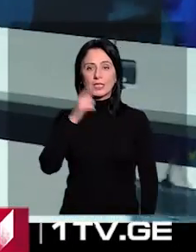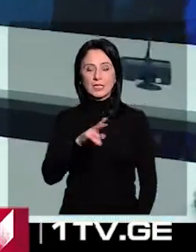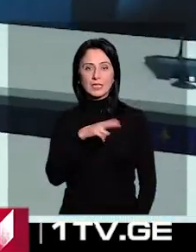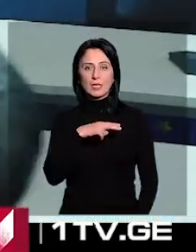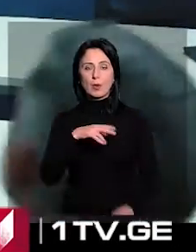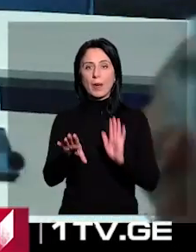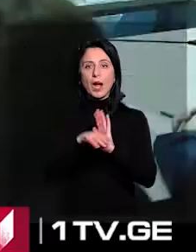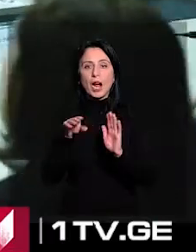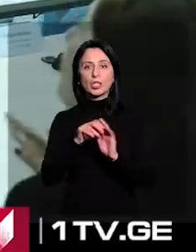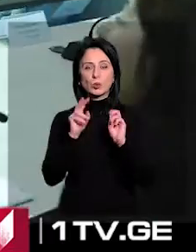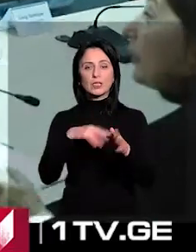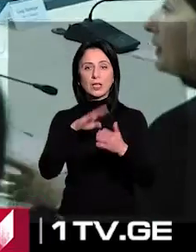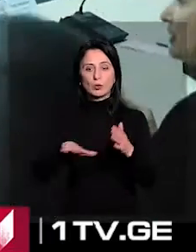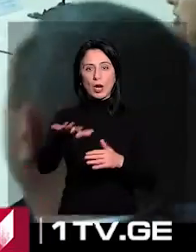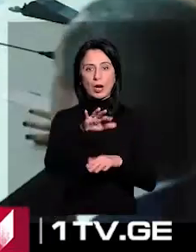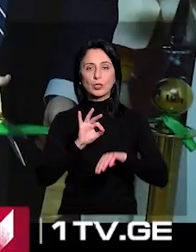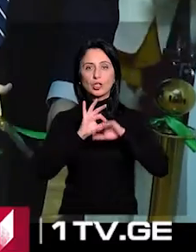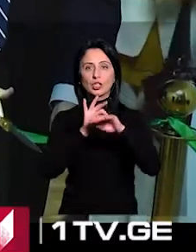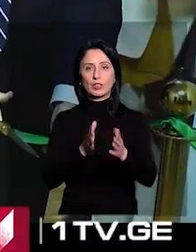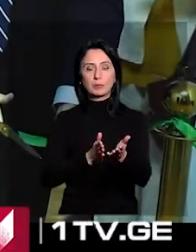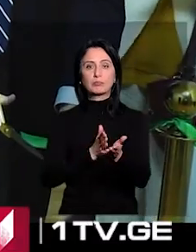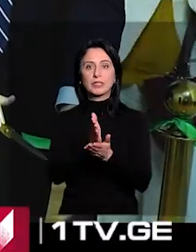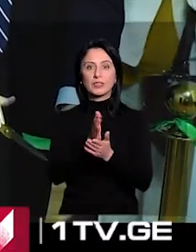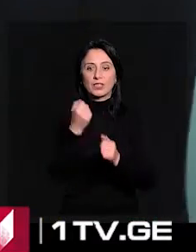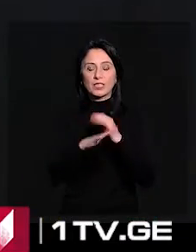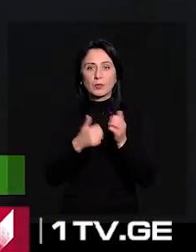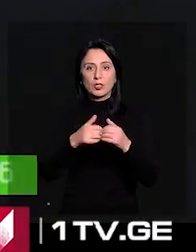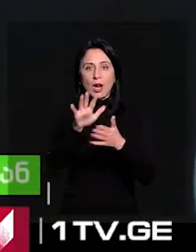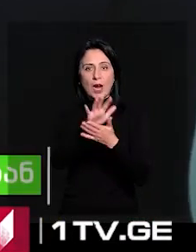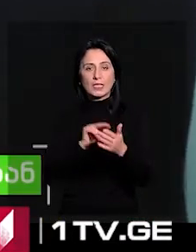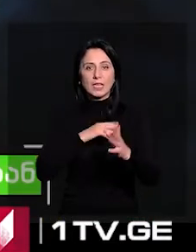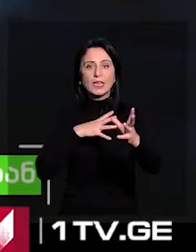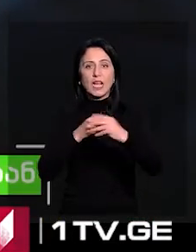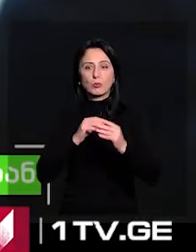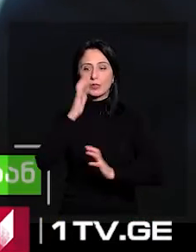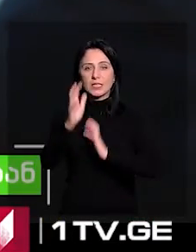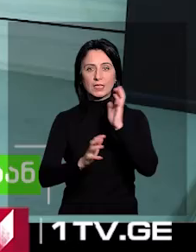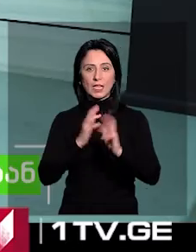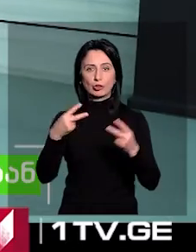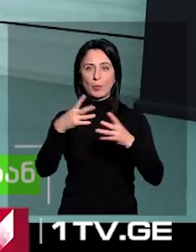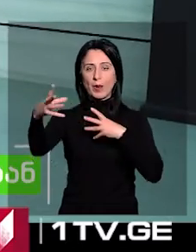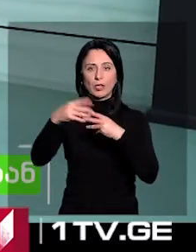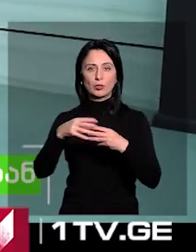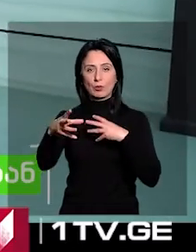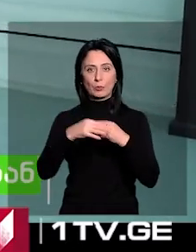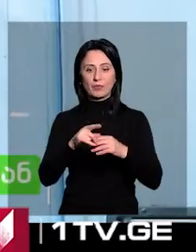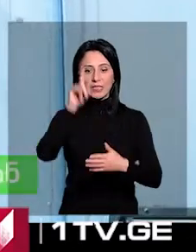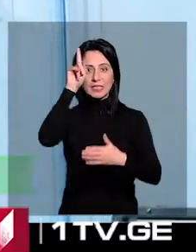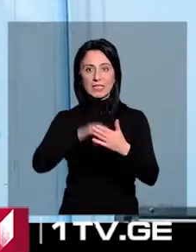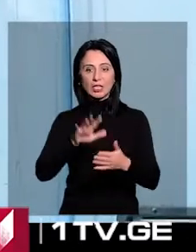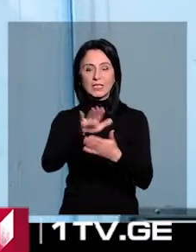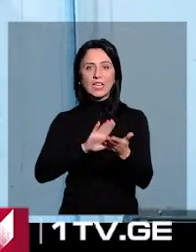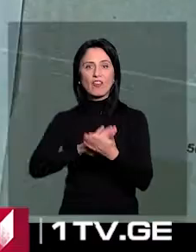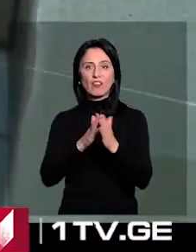Կենտրոնական ընտրական հանձնաժողովը 2020 թվականի խորհրդարանական ընտրությունների անվտանգության ապահովման ուղղությամբ շարունակում է միջազգային գործընկերների